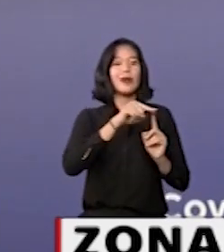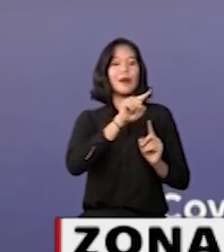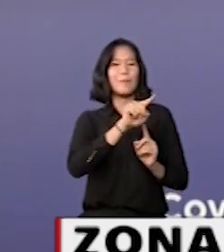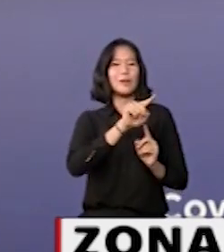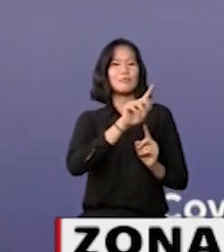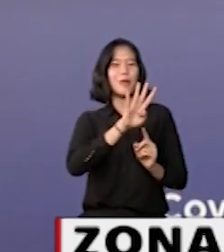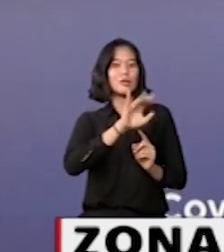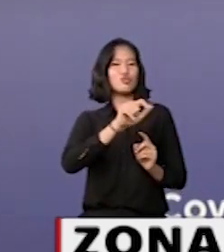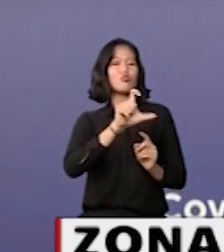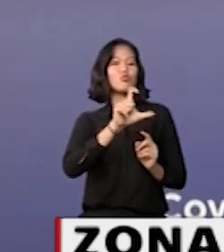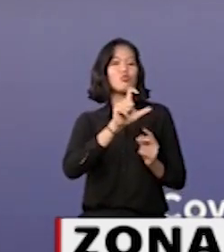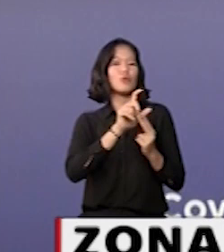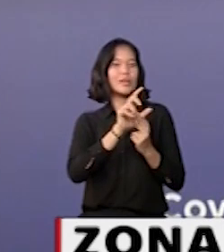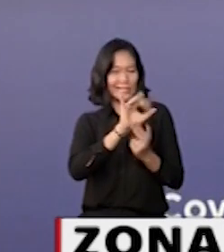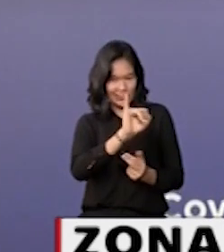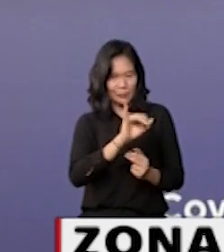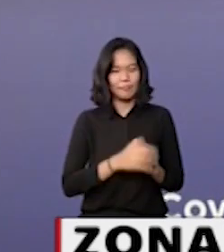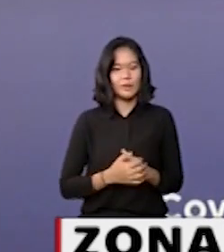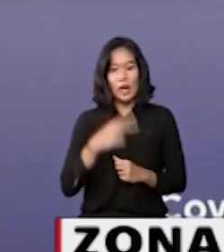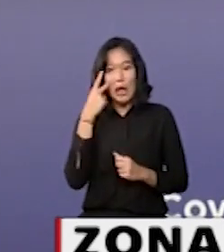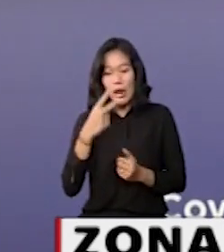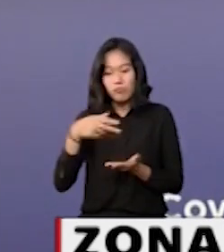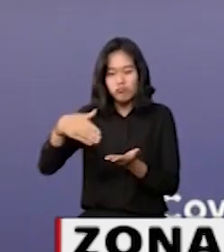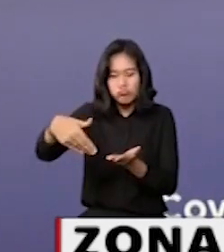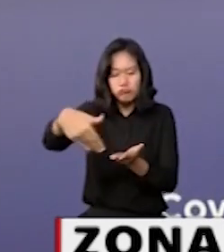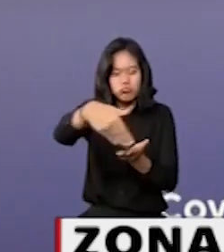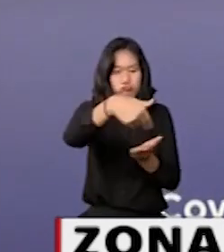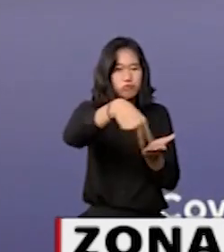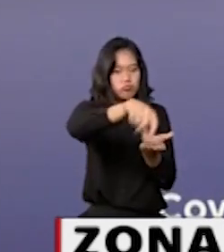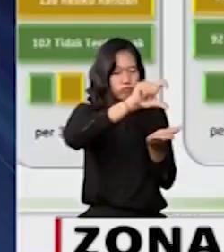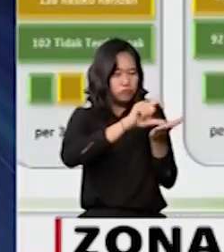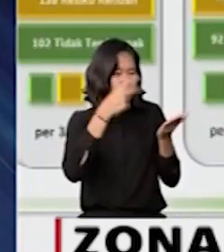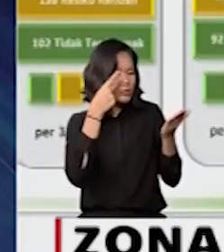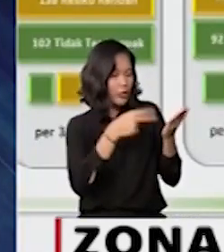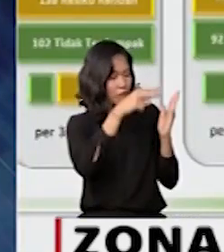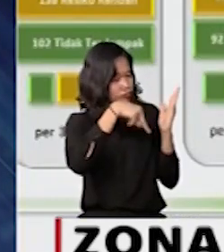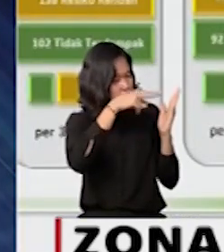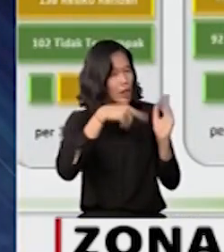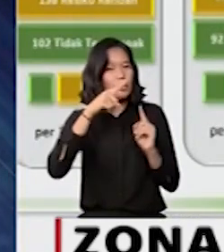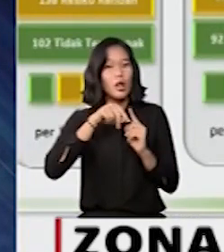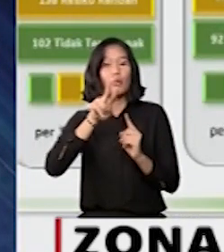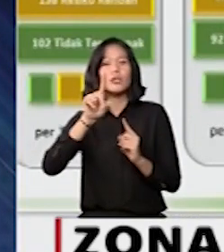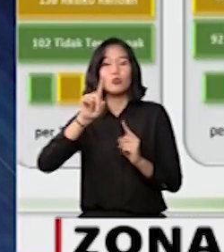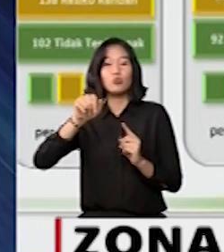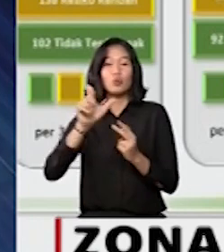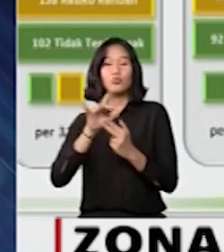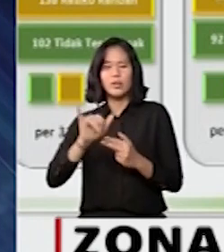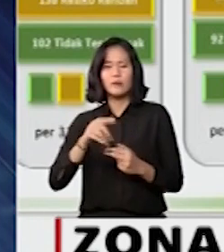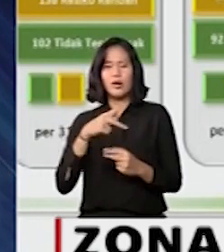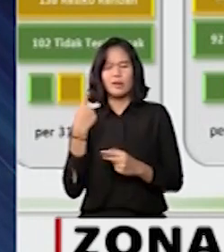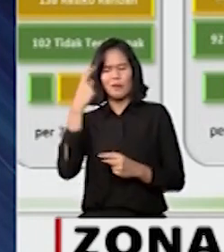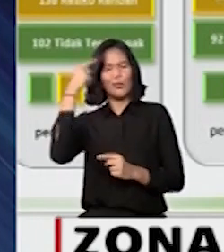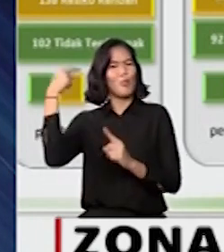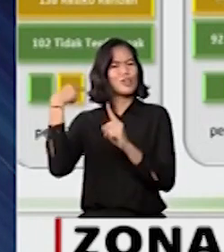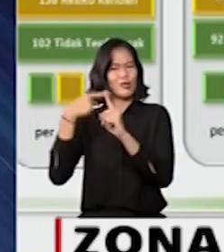Jun 2012 dengan melihat data-data sampai dengan 21juni tentunya kita optimis bahwa